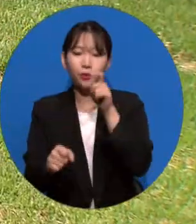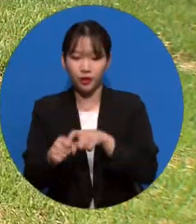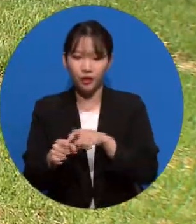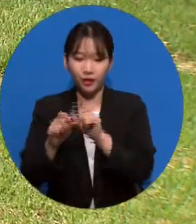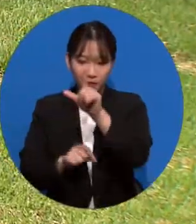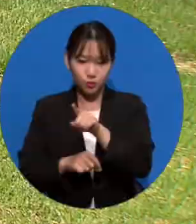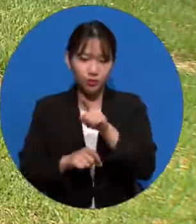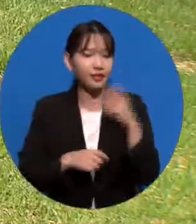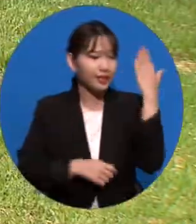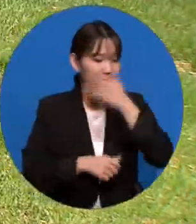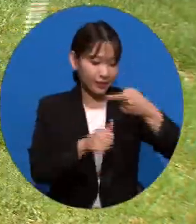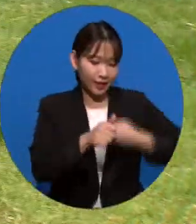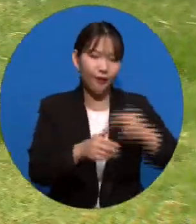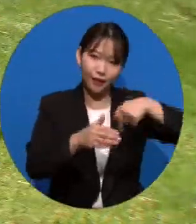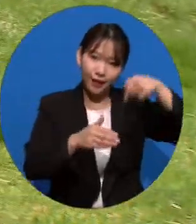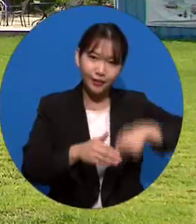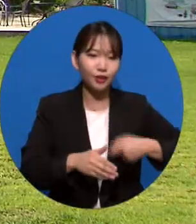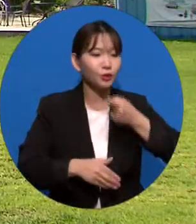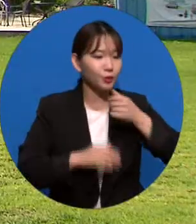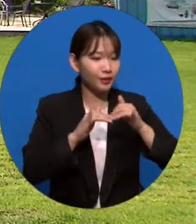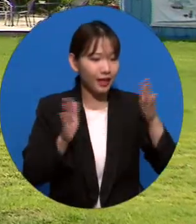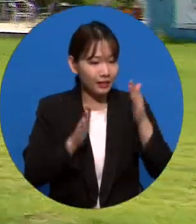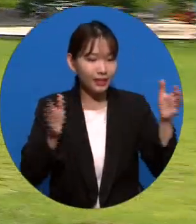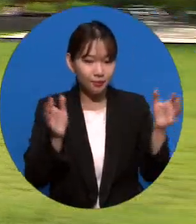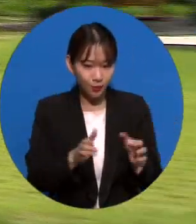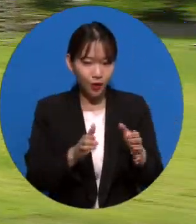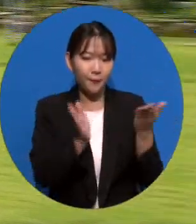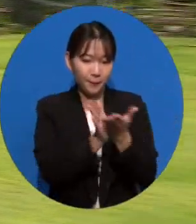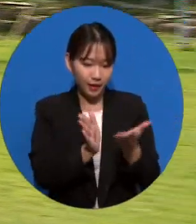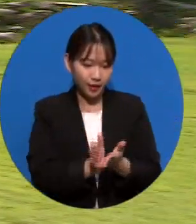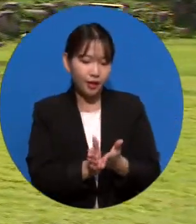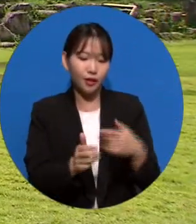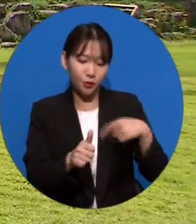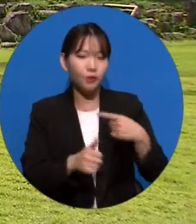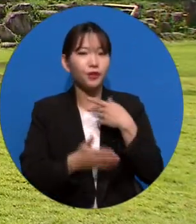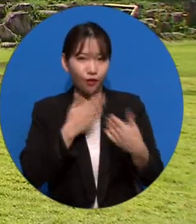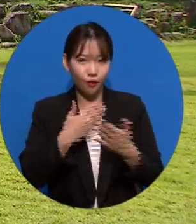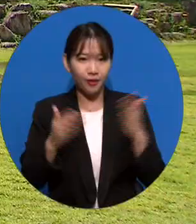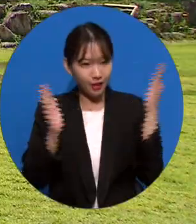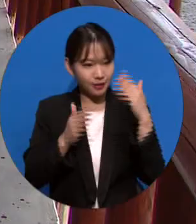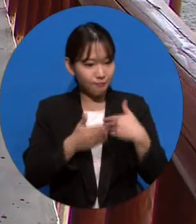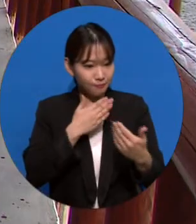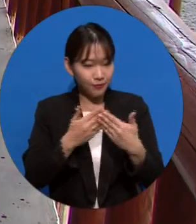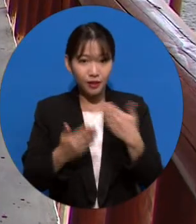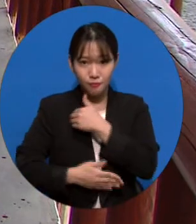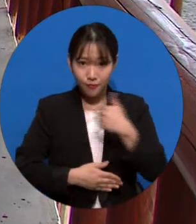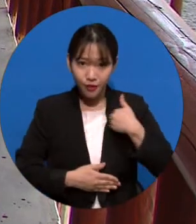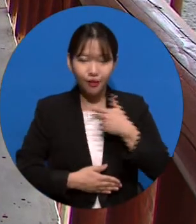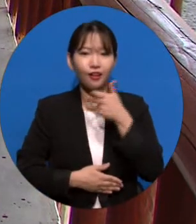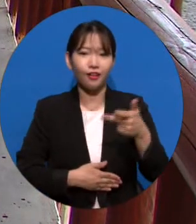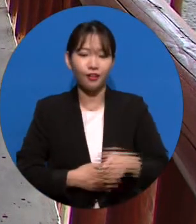이뤘지만 깨끗한 자연에서 소수 인원으로 이루어지는 맞춤식 교육을 경험한 유학생들의 만족도는 예상보다